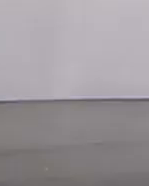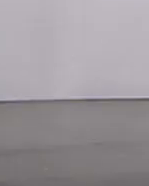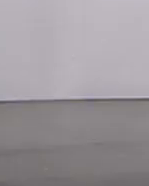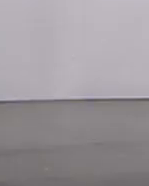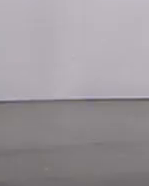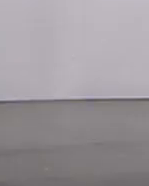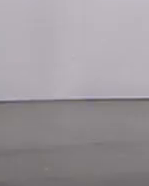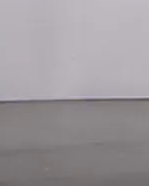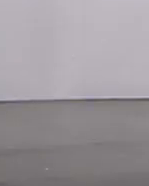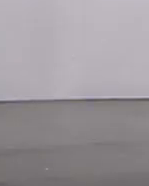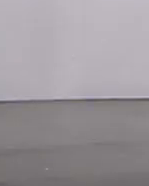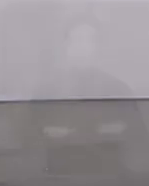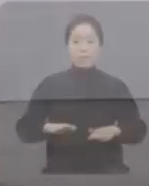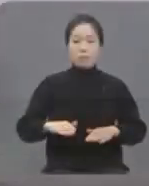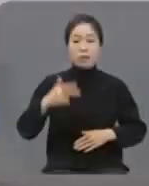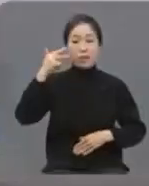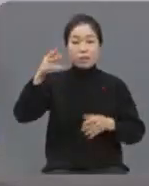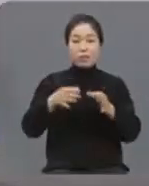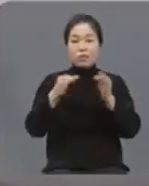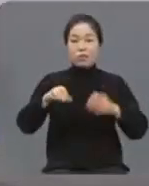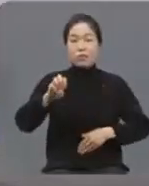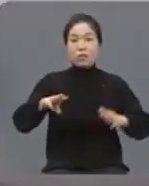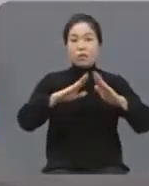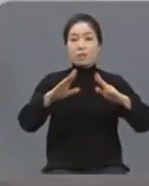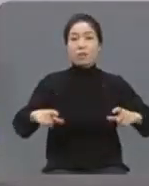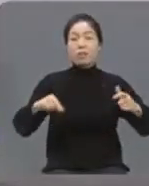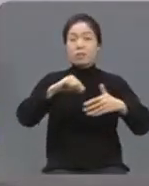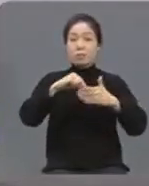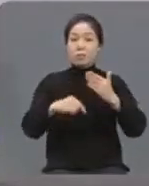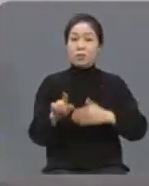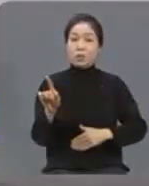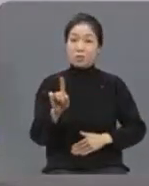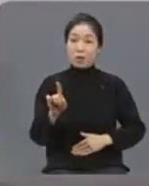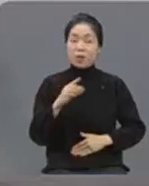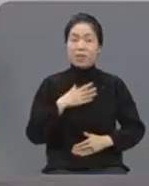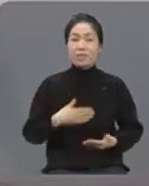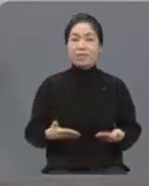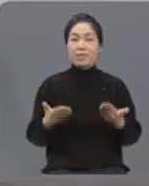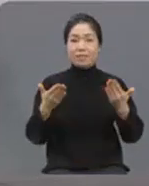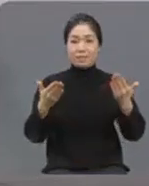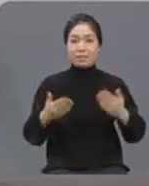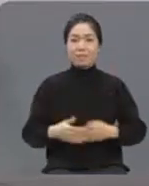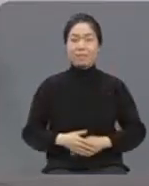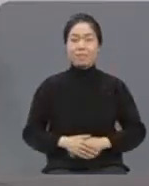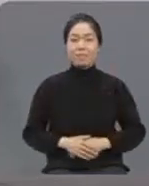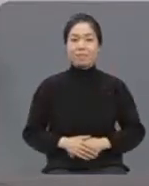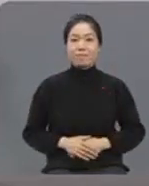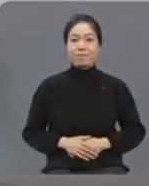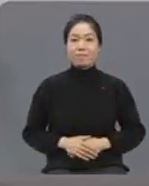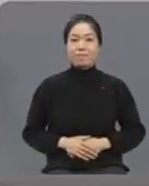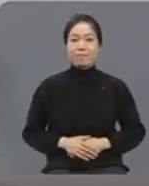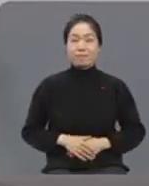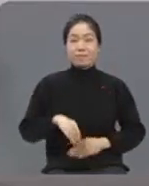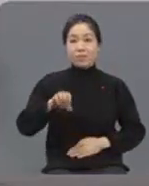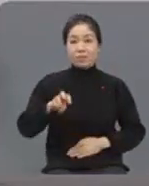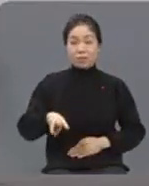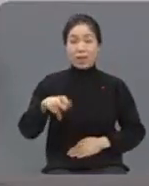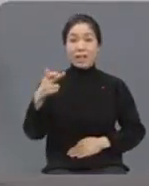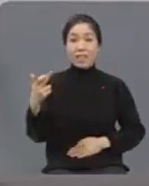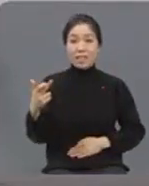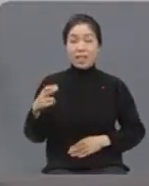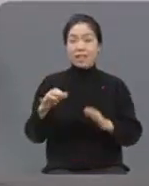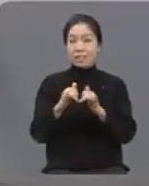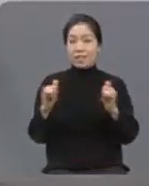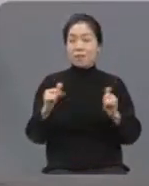덧붙였습니다 이번 주 광주와 전남에선 어떤 일들이 있을까요 2주 시간입니다 광주 광산구